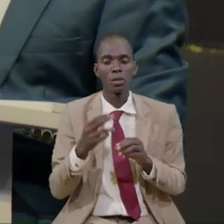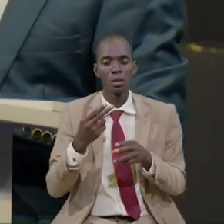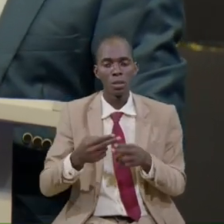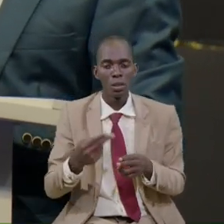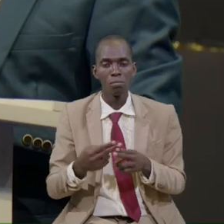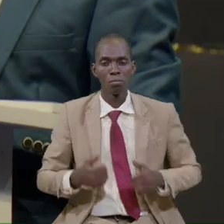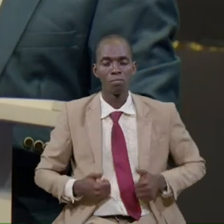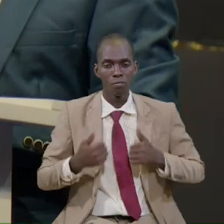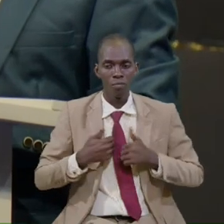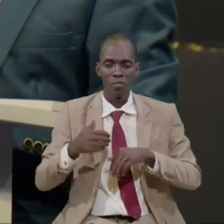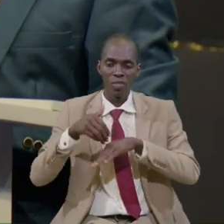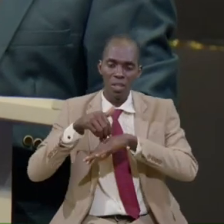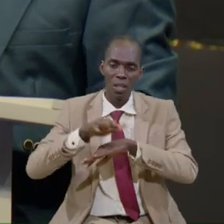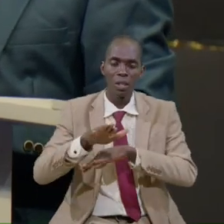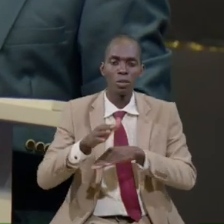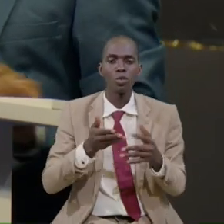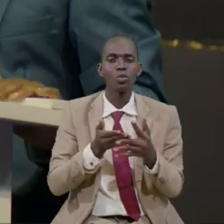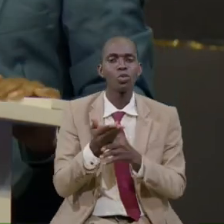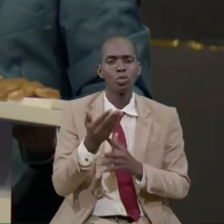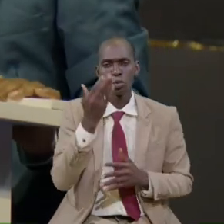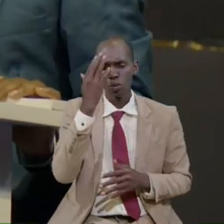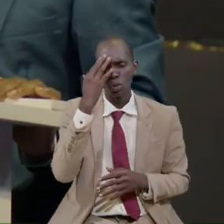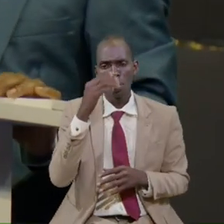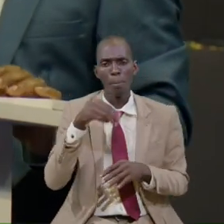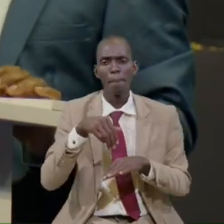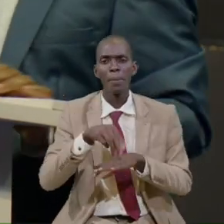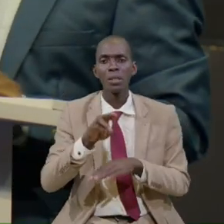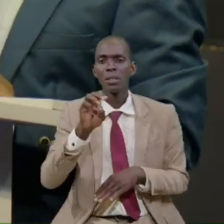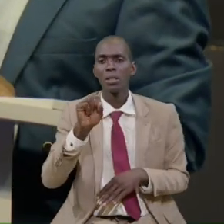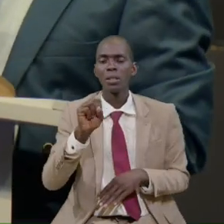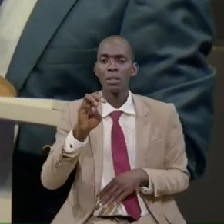par un SMS ou bien par